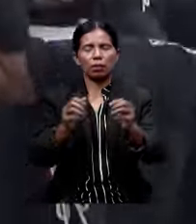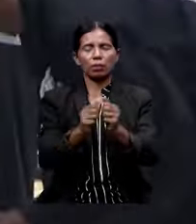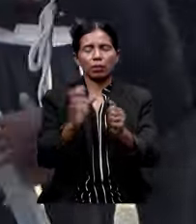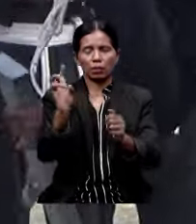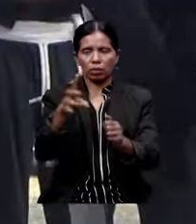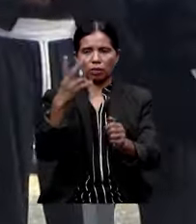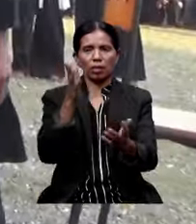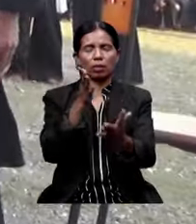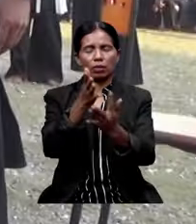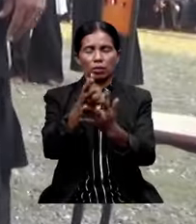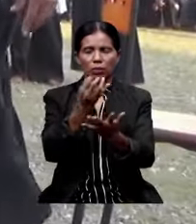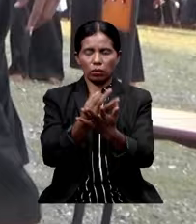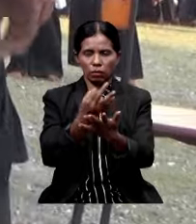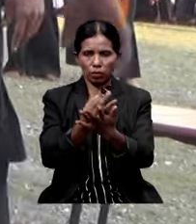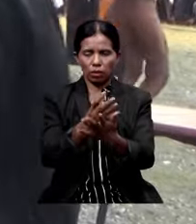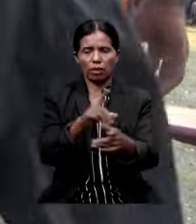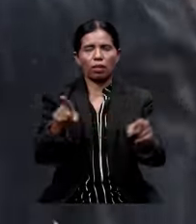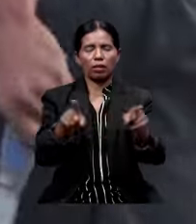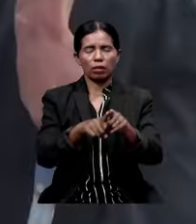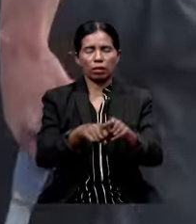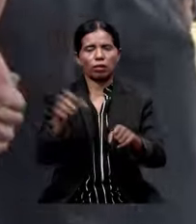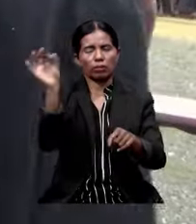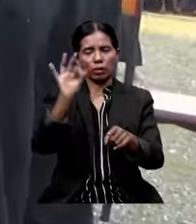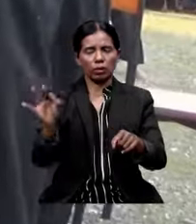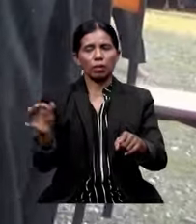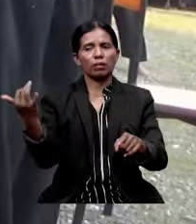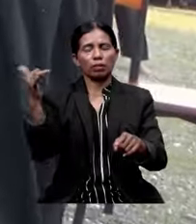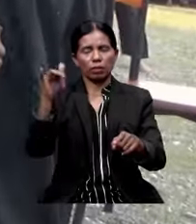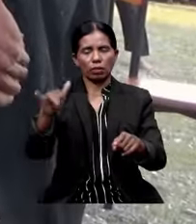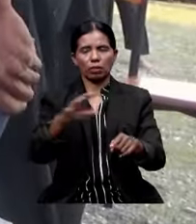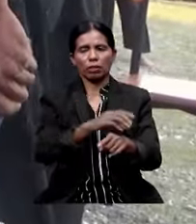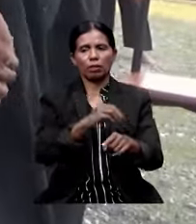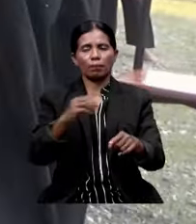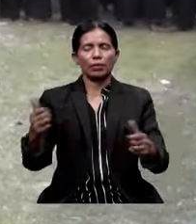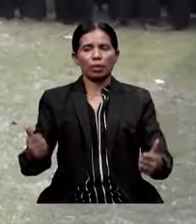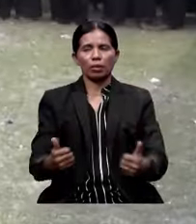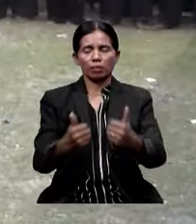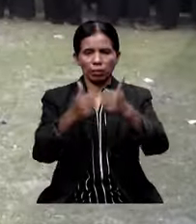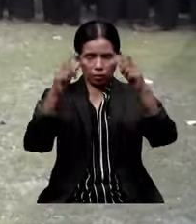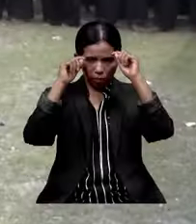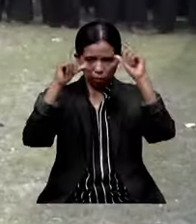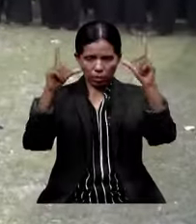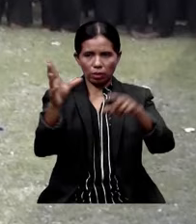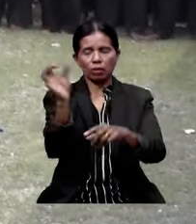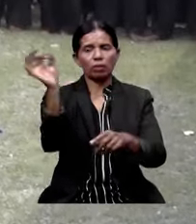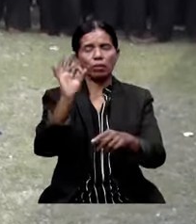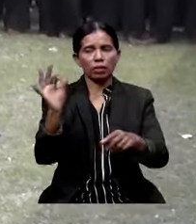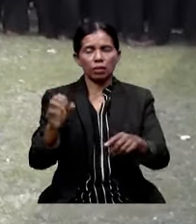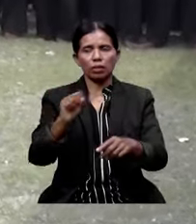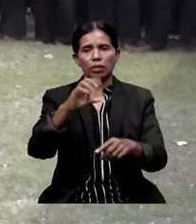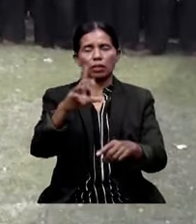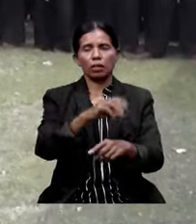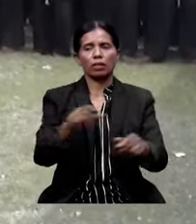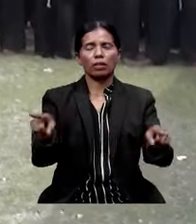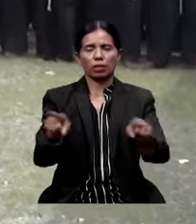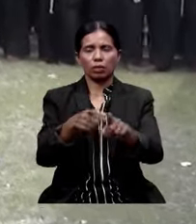nebe hetang asesu ba fundu subvensaun hanesan federasaun sira hamahanan ia konfederasaun desportu Timor Leste no federasaun sila Timor Leste